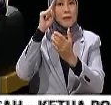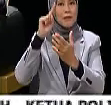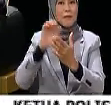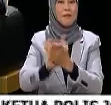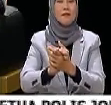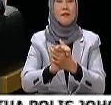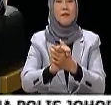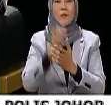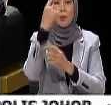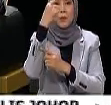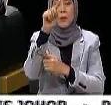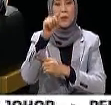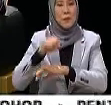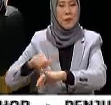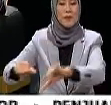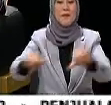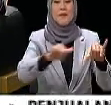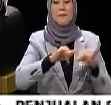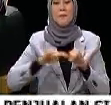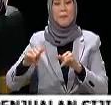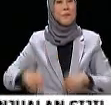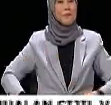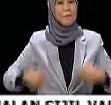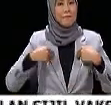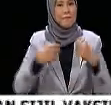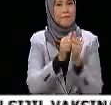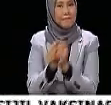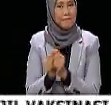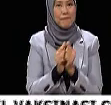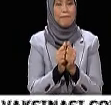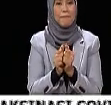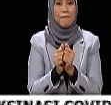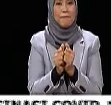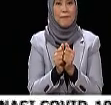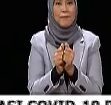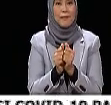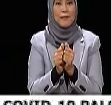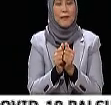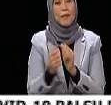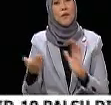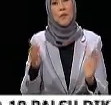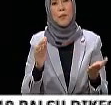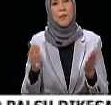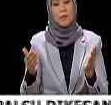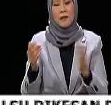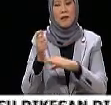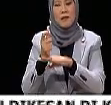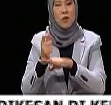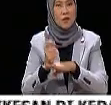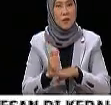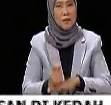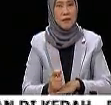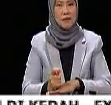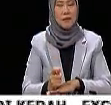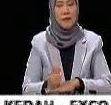Demi kesejahteraan demi untuk kita hidup bersama-sama ini yang berbanding pula dengan Kadek tradisionalisme